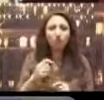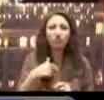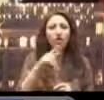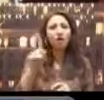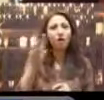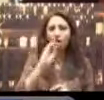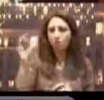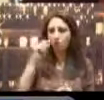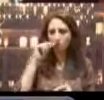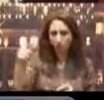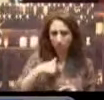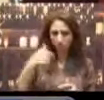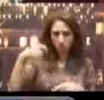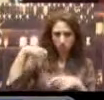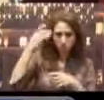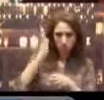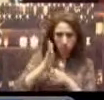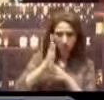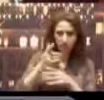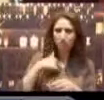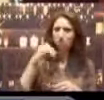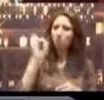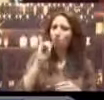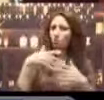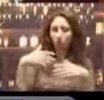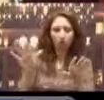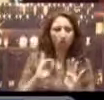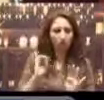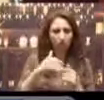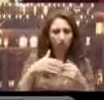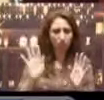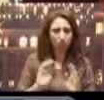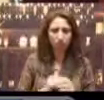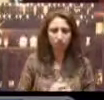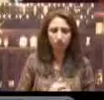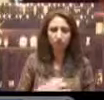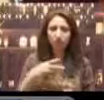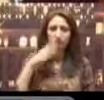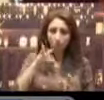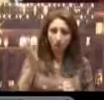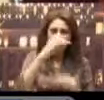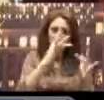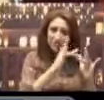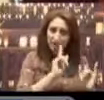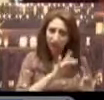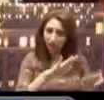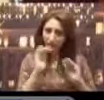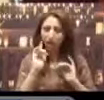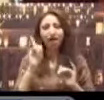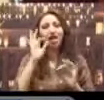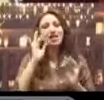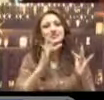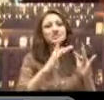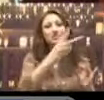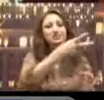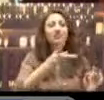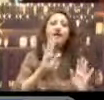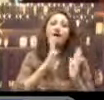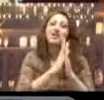له لا خلاص، هي يعني هل انا هعرف اعمل فيلم بدون المشاهد دي؟ قال لي لا. قلت له انا بعتذر. وحتى هذه اللحظه